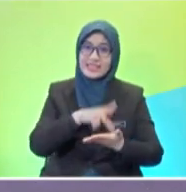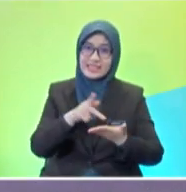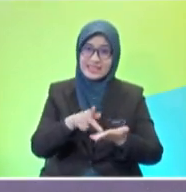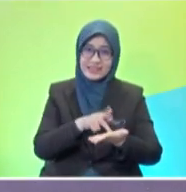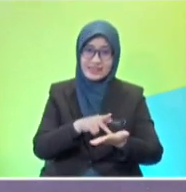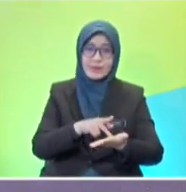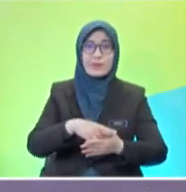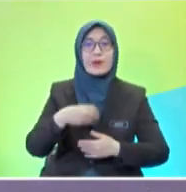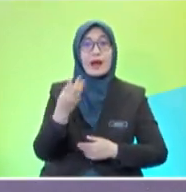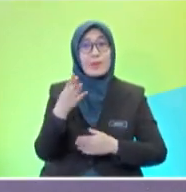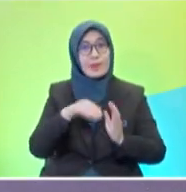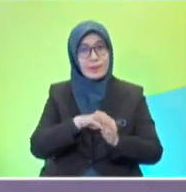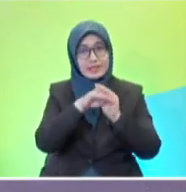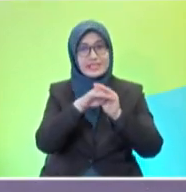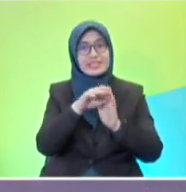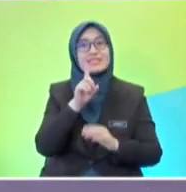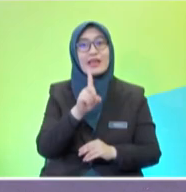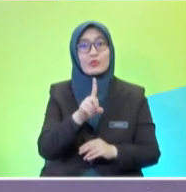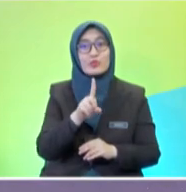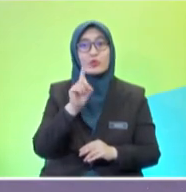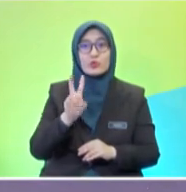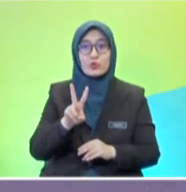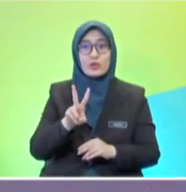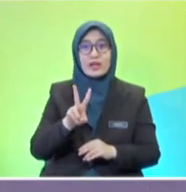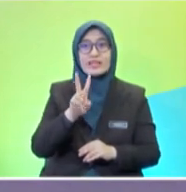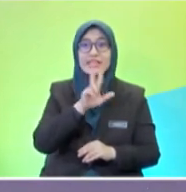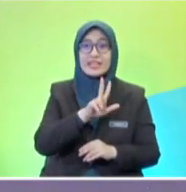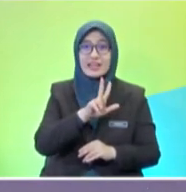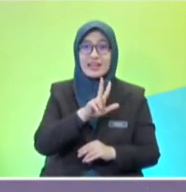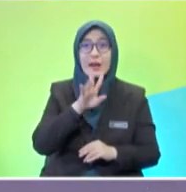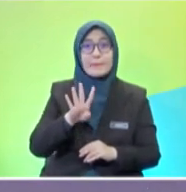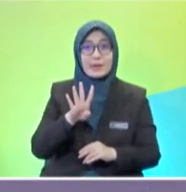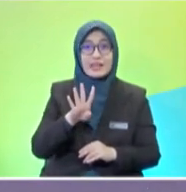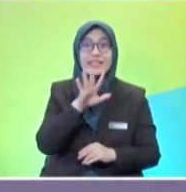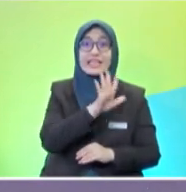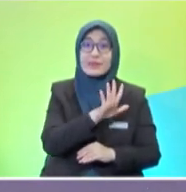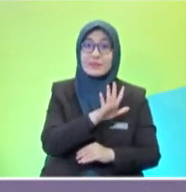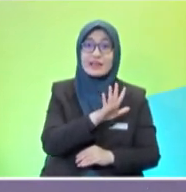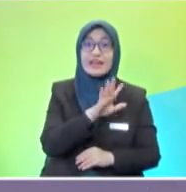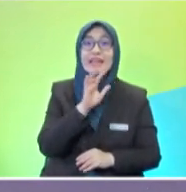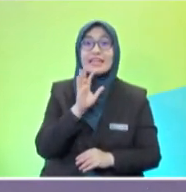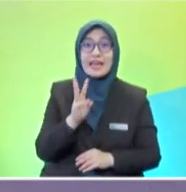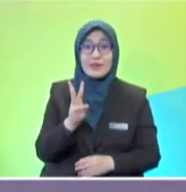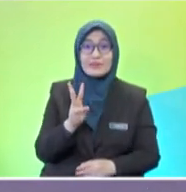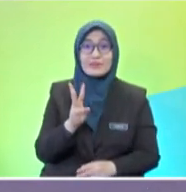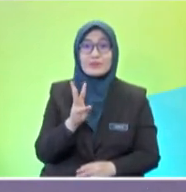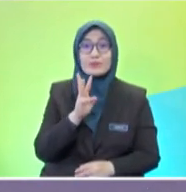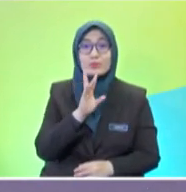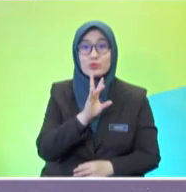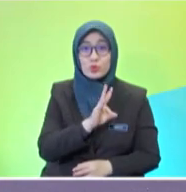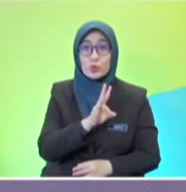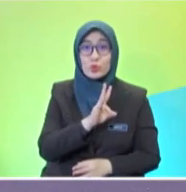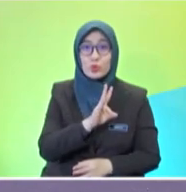satu dua tiga empat lima enam tujuh